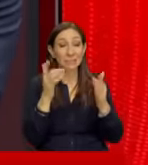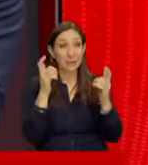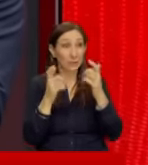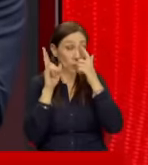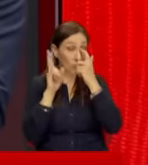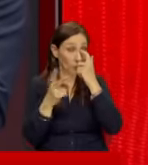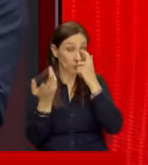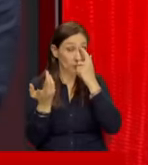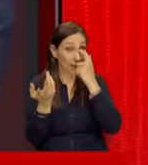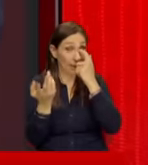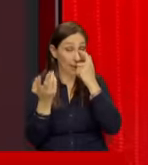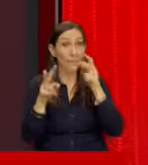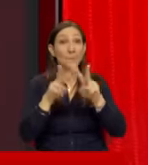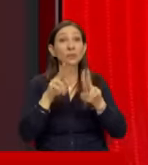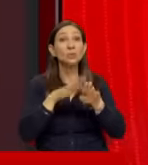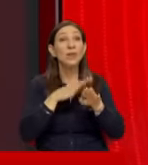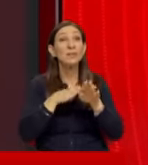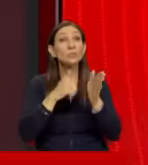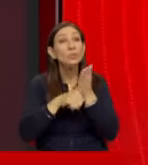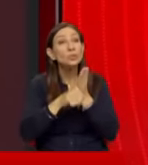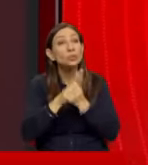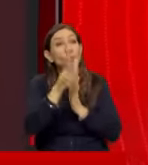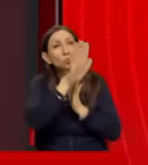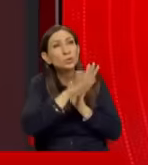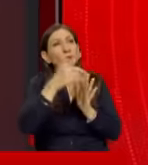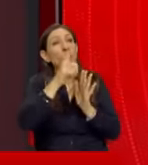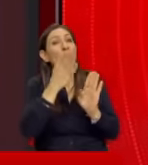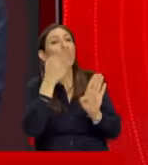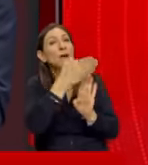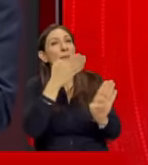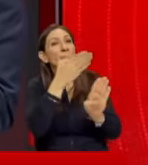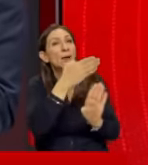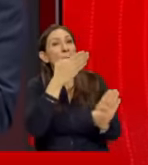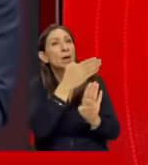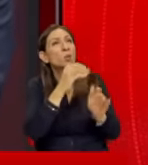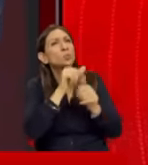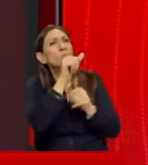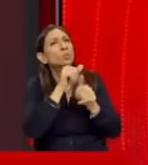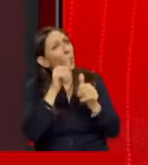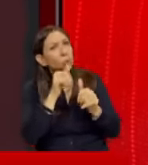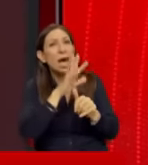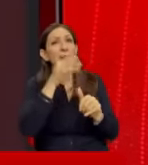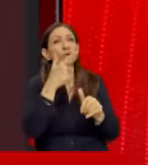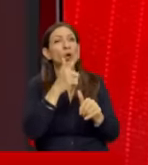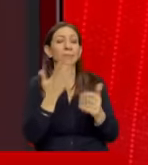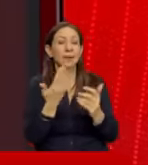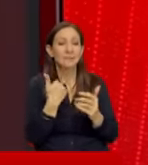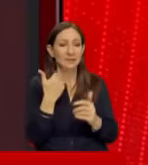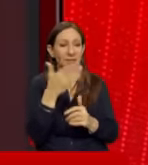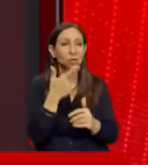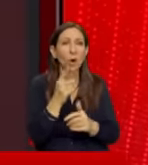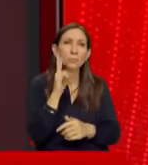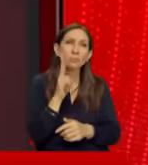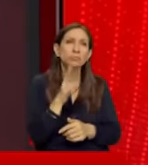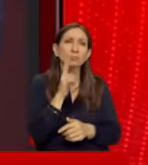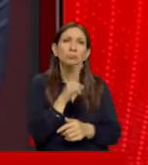yerlerde gördüğüm şey Mansur Yavaş bütün bu kırsala ulaşmış. Yani her köyde, bizim mesela geçtiğimiz